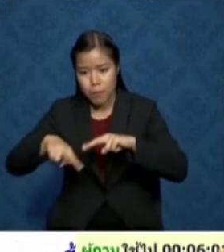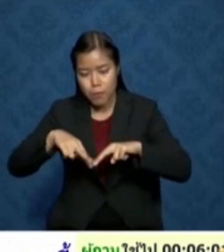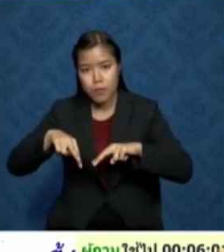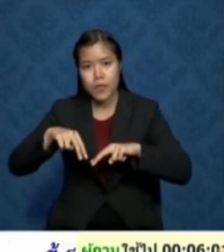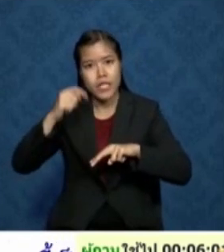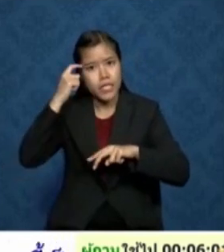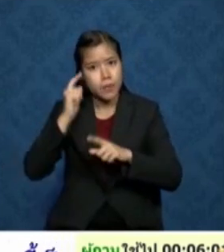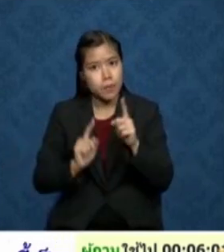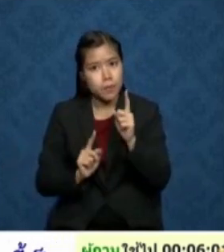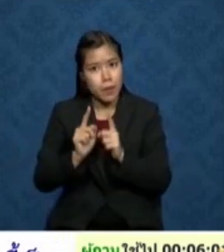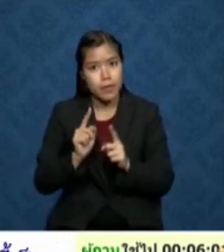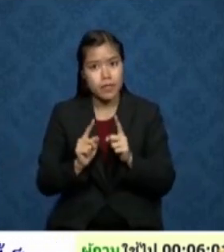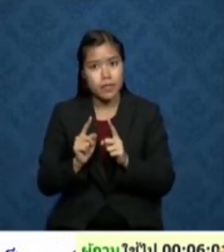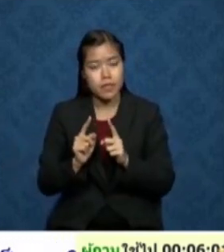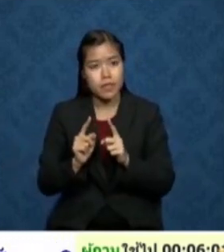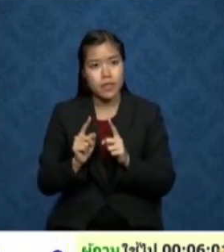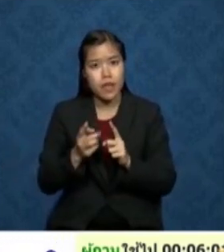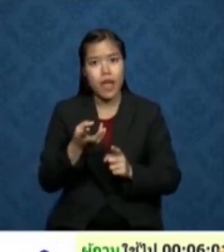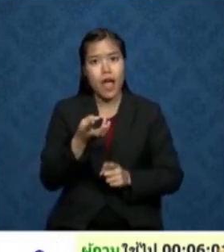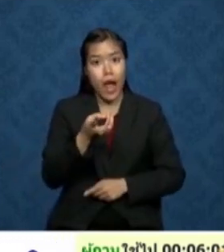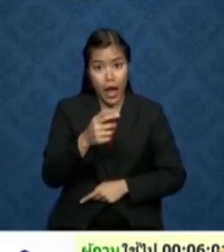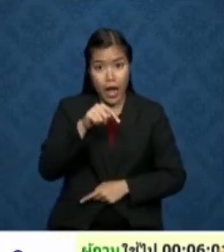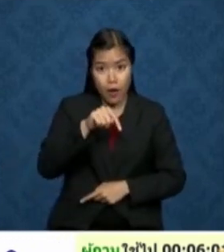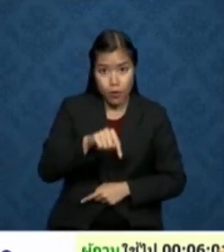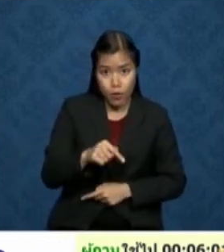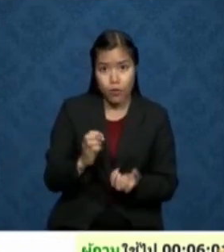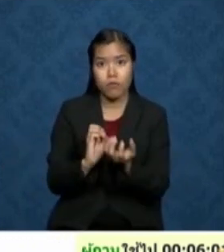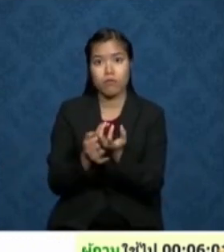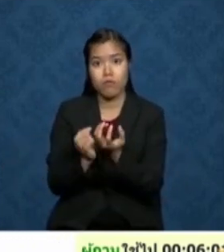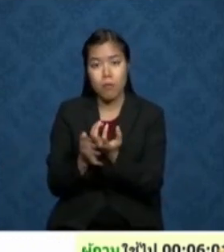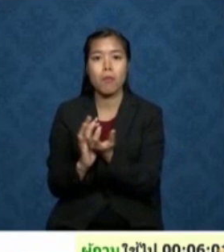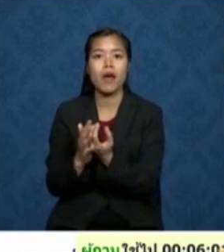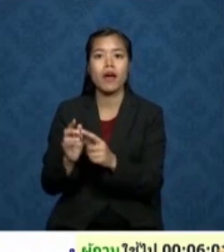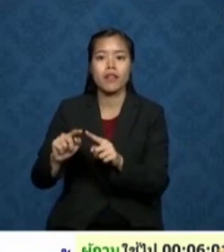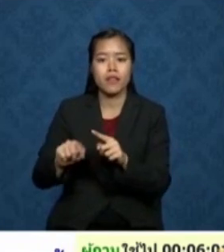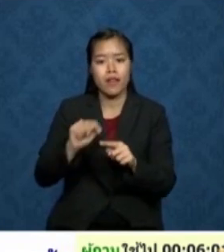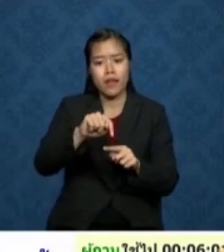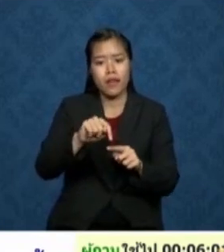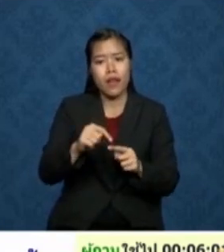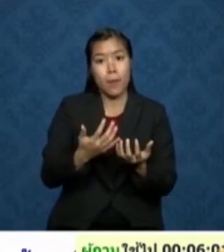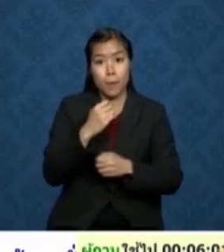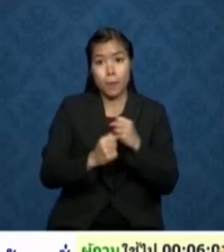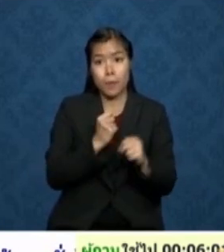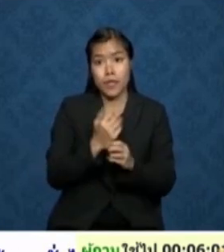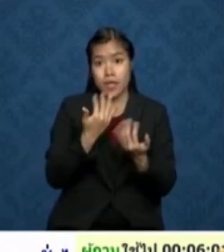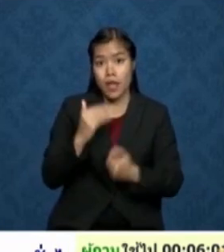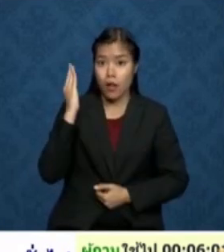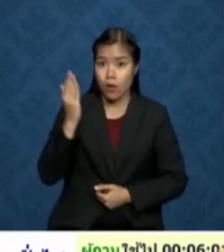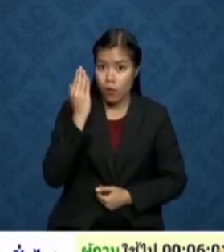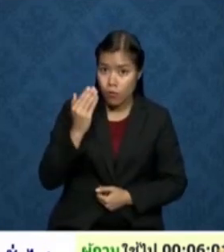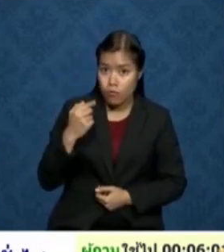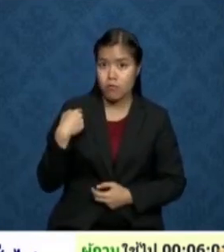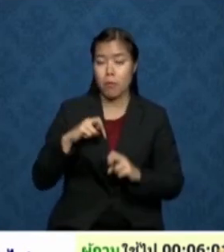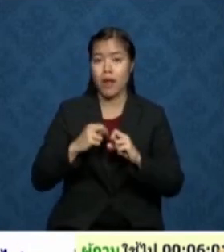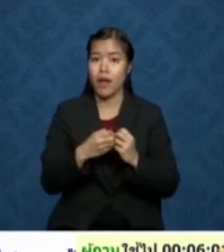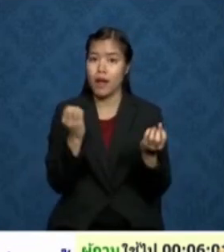ได้มีการประมาณการว่าข้าวของผลิปีนั้น มจำนวนมากน้เท่าไห่มีผู้มอากาศที่จะเป็นผล